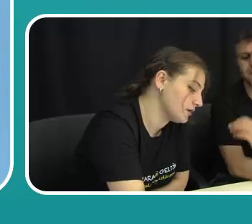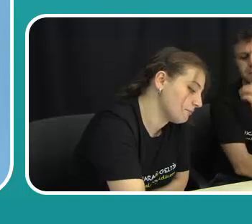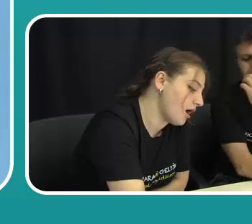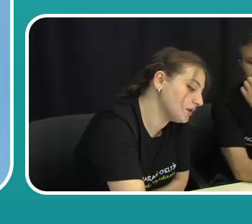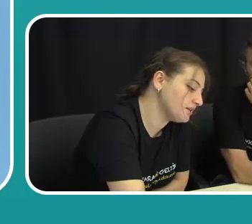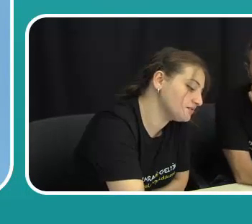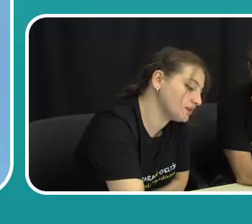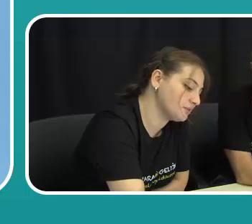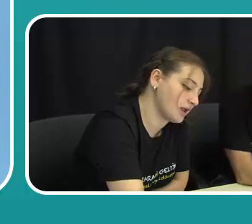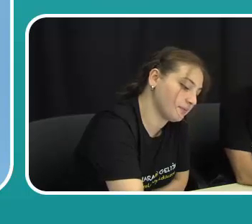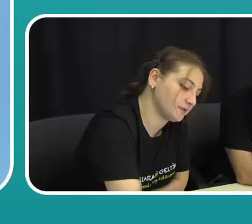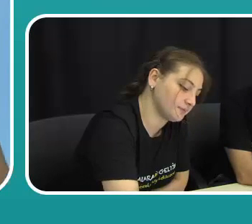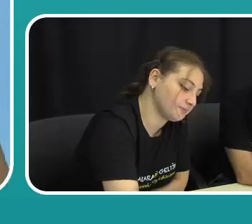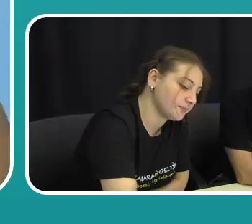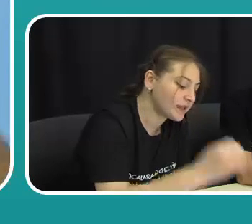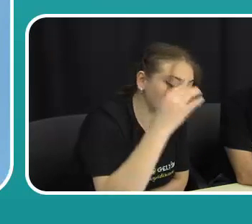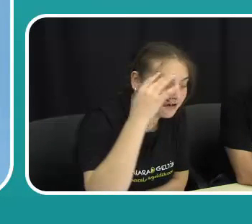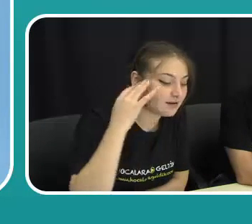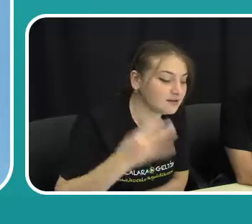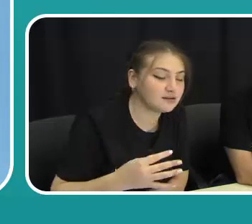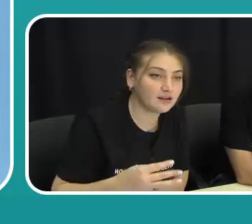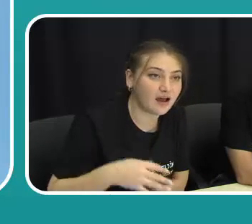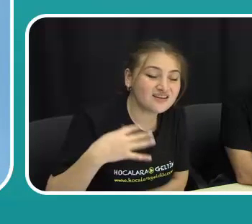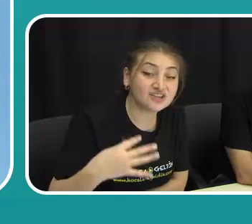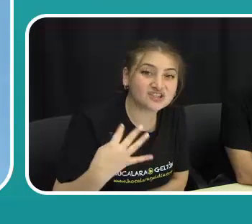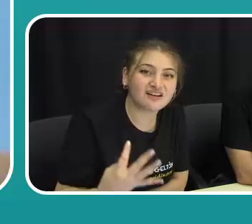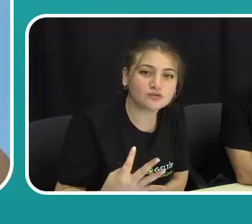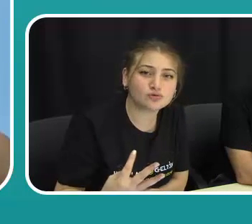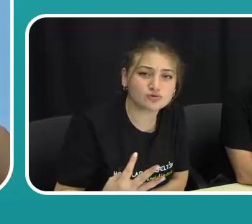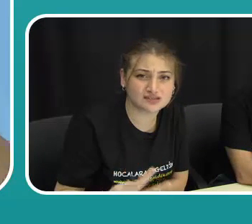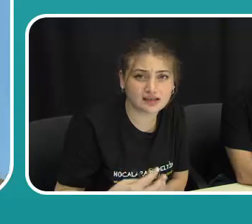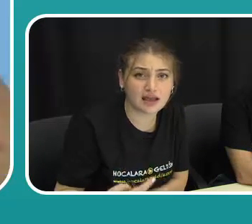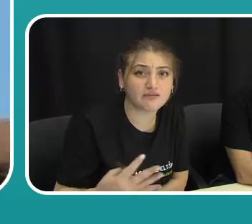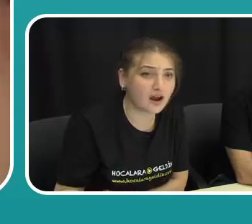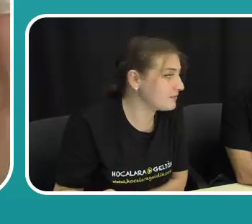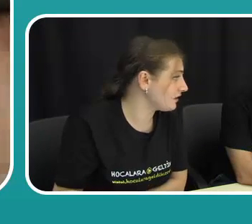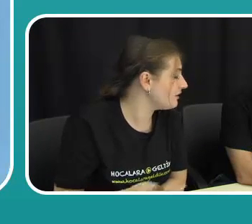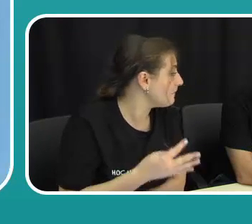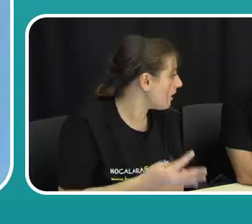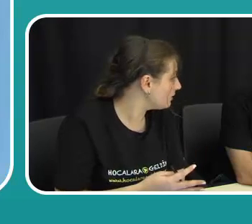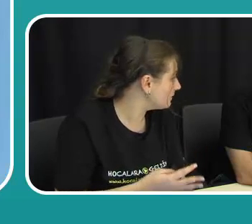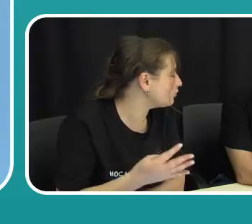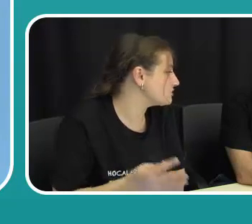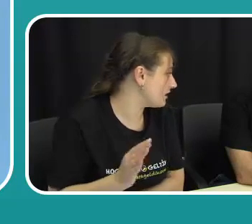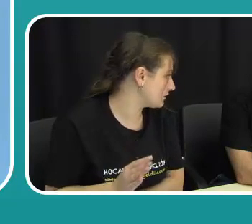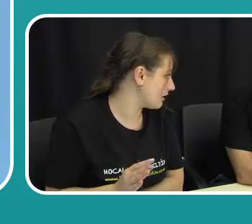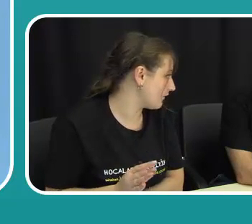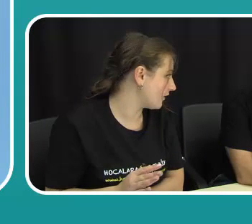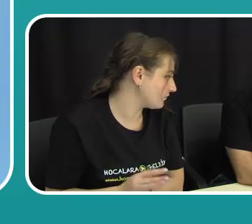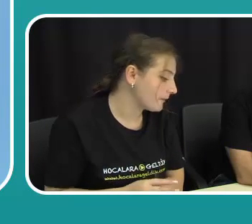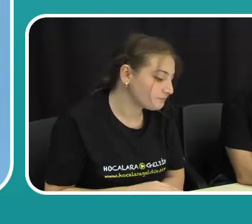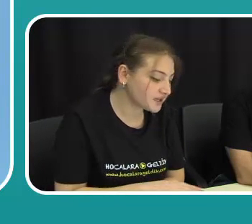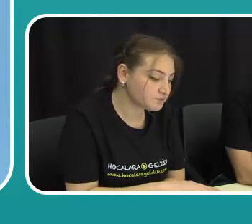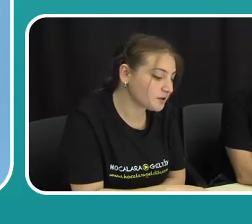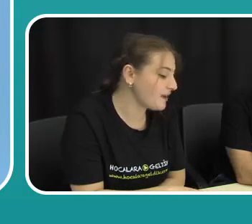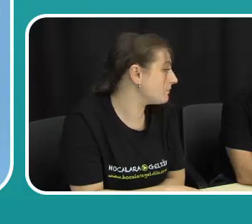mudur bağlamanın tanımını yaptı geri kalanında da hiç kendi düşüncesine yer vermeden bağlamanın özelliklerini